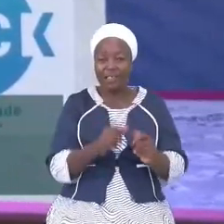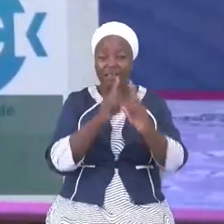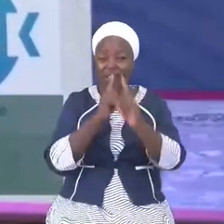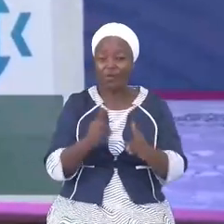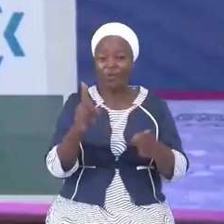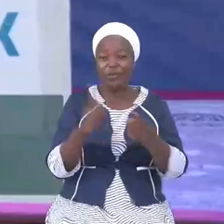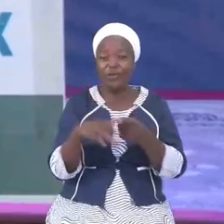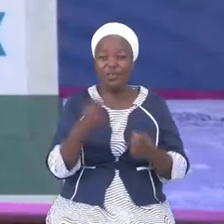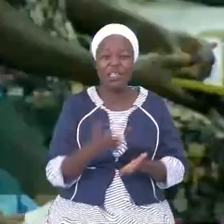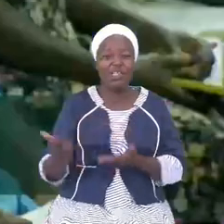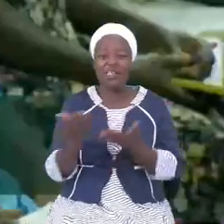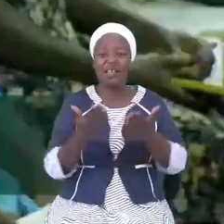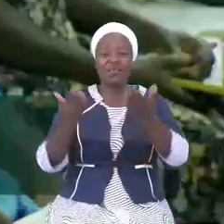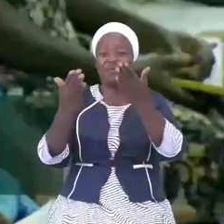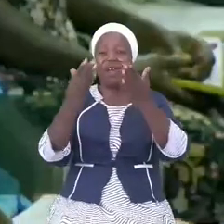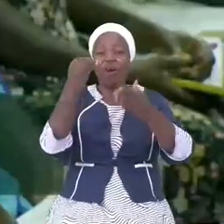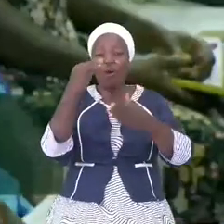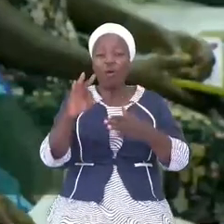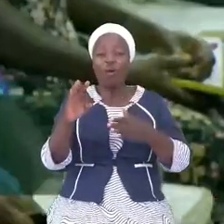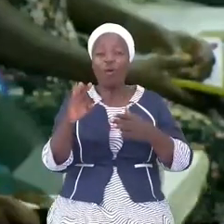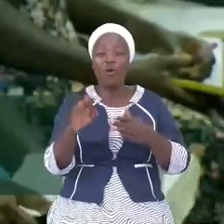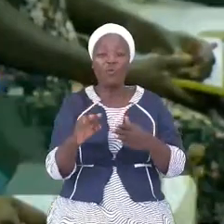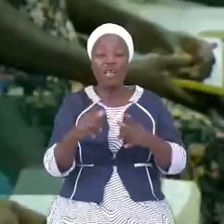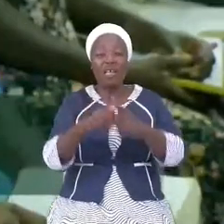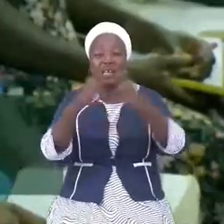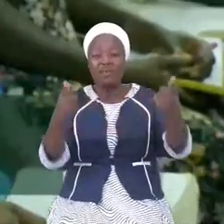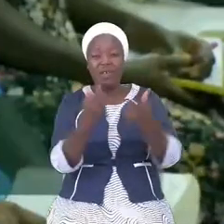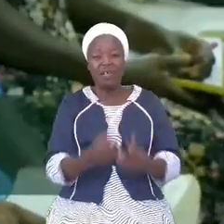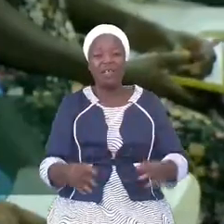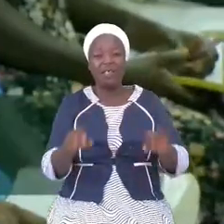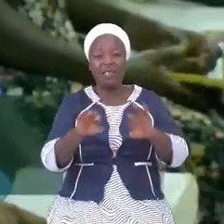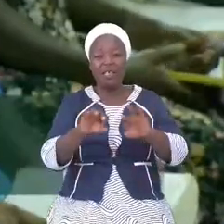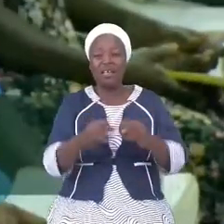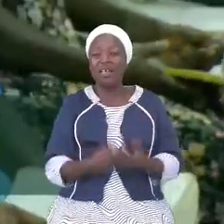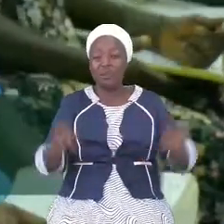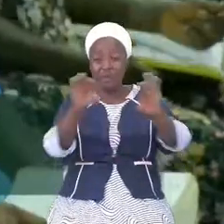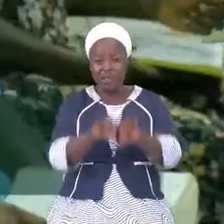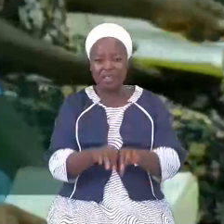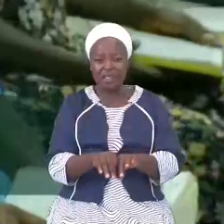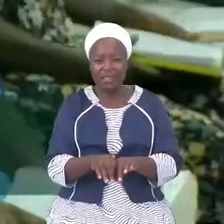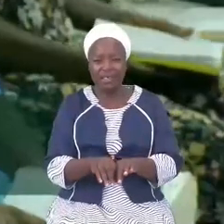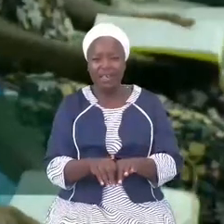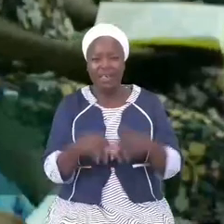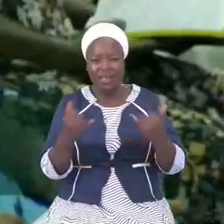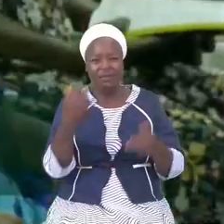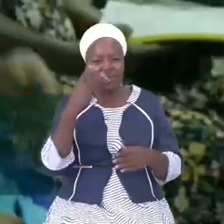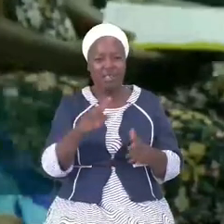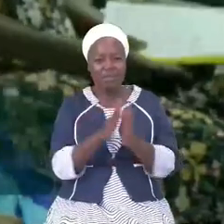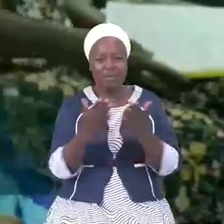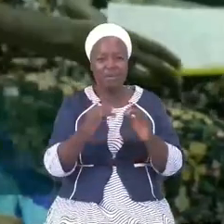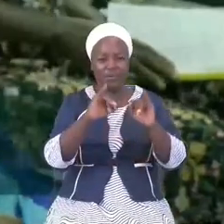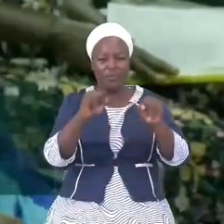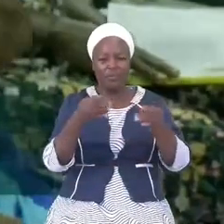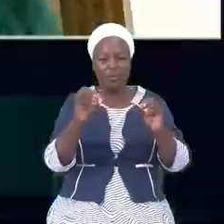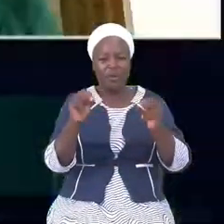sacrifice de valeur prééminente. Voyons Jonas, chapitre 2,